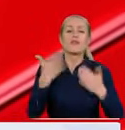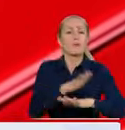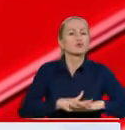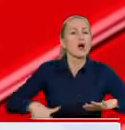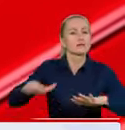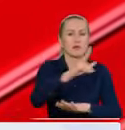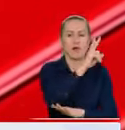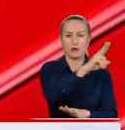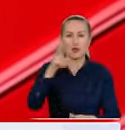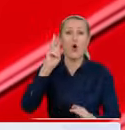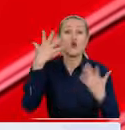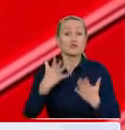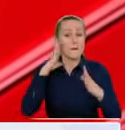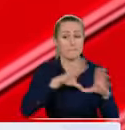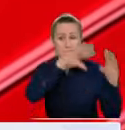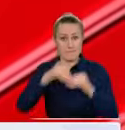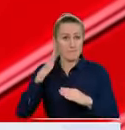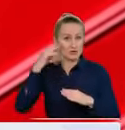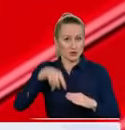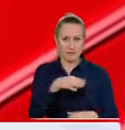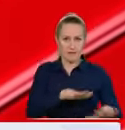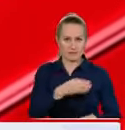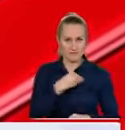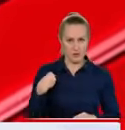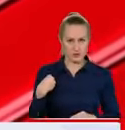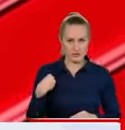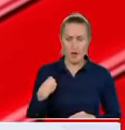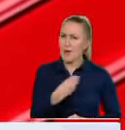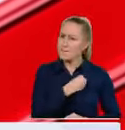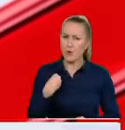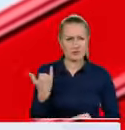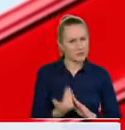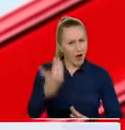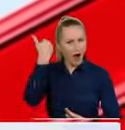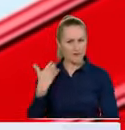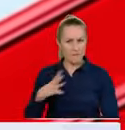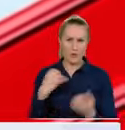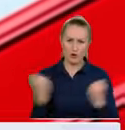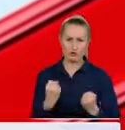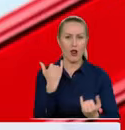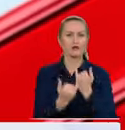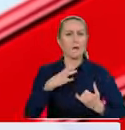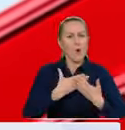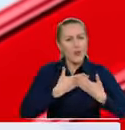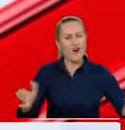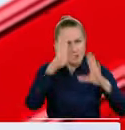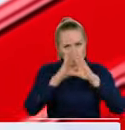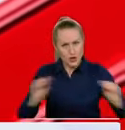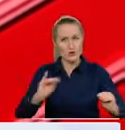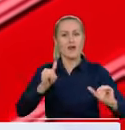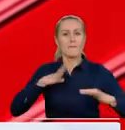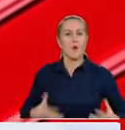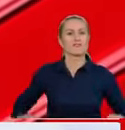chciałby zamieszkać w Rzeczpospolitej Polskiej. Polska zawsze była silna, kiedy była otwarta, kiedy była tolerancyjna, kiedy była